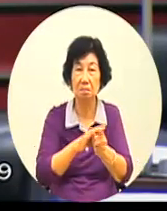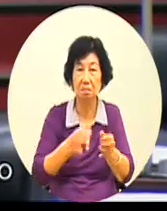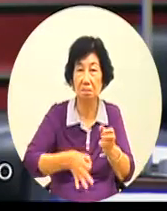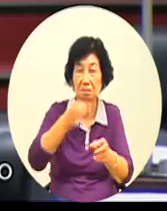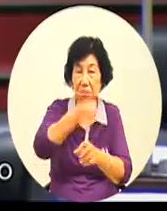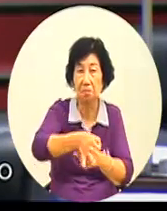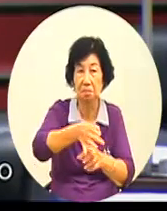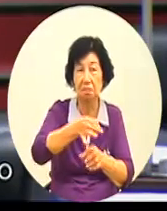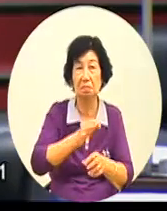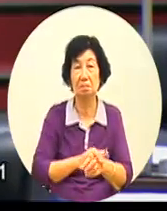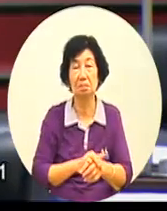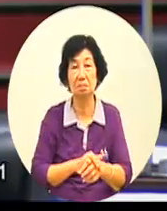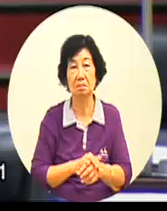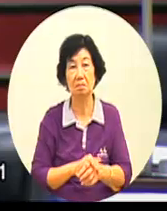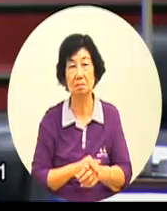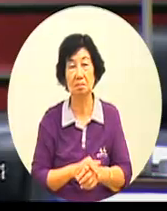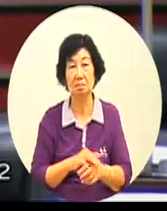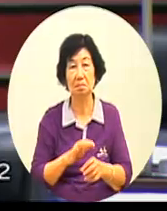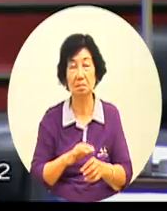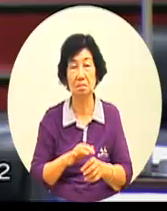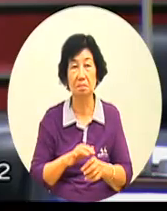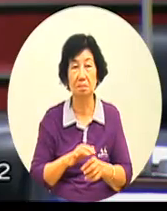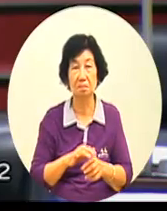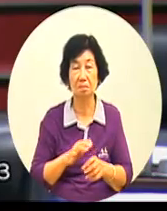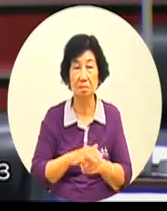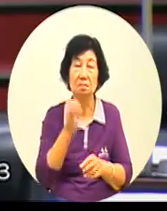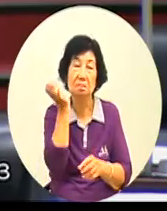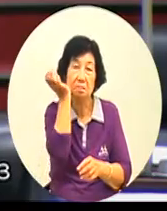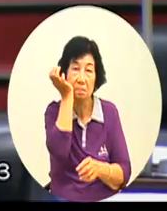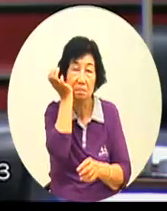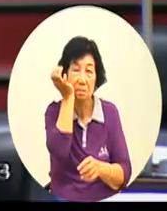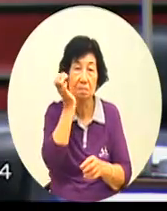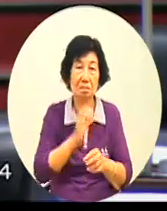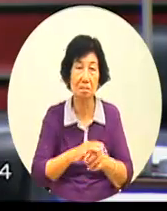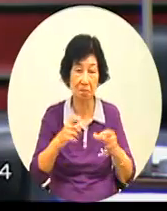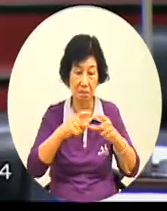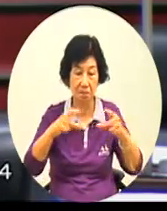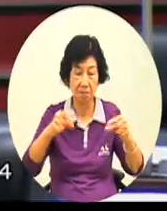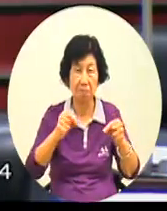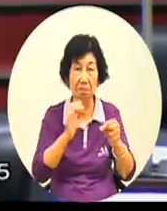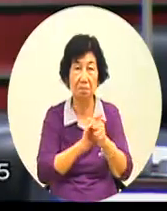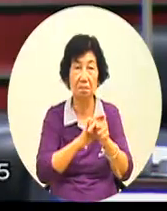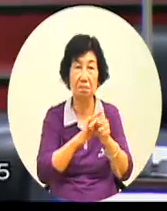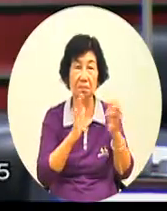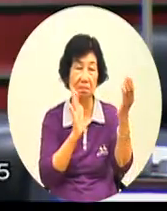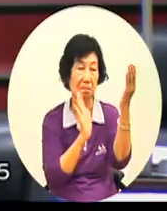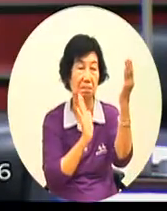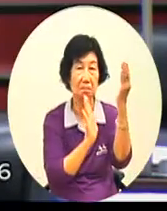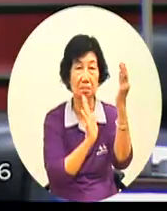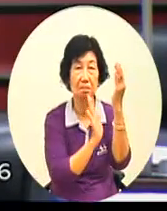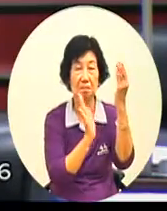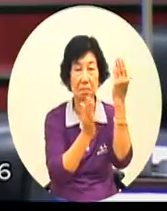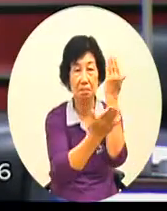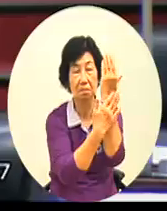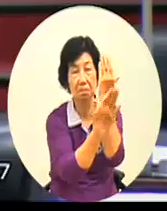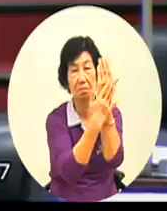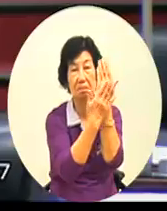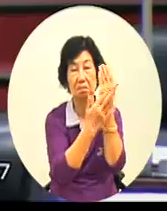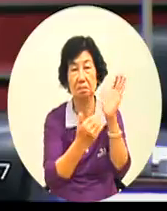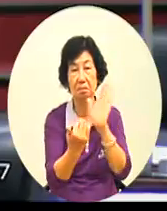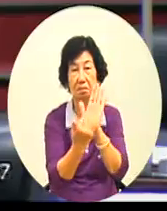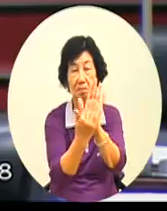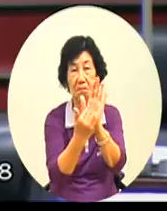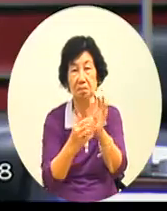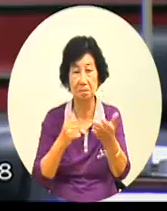那我就看一下来。 变成啊，用瓷砖，我觉得会比较防滑的了哈，会比较安全了哈。这